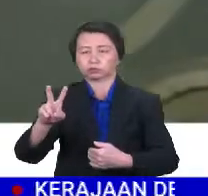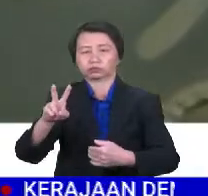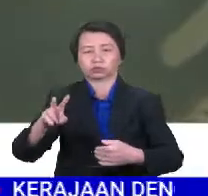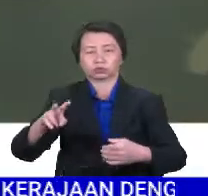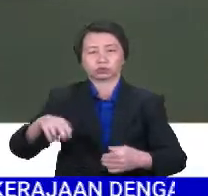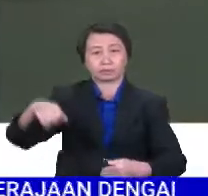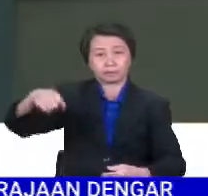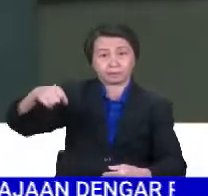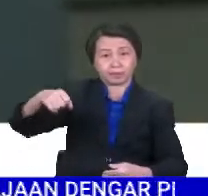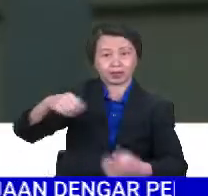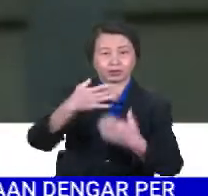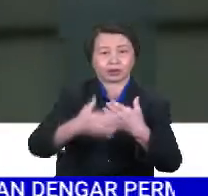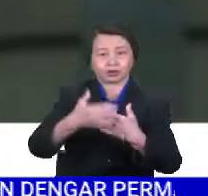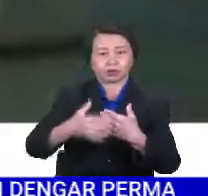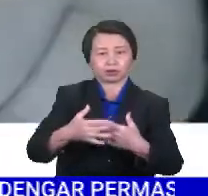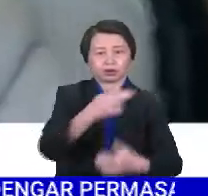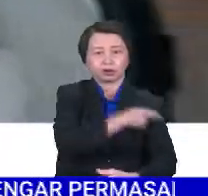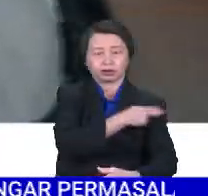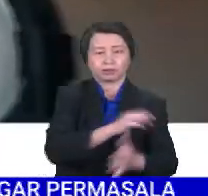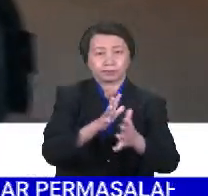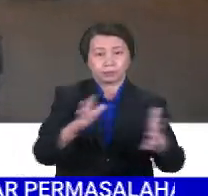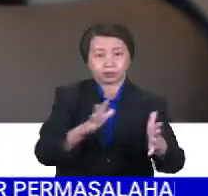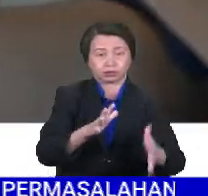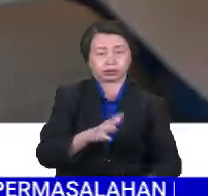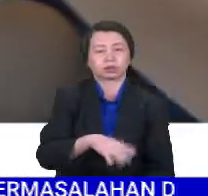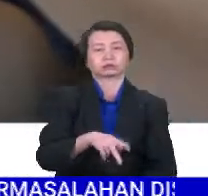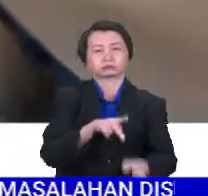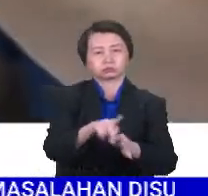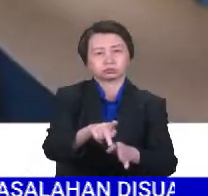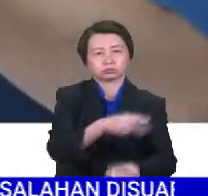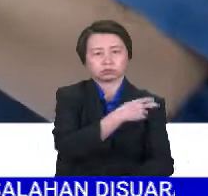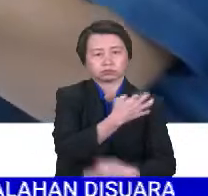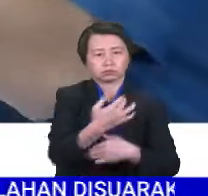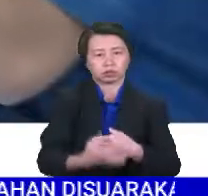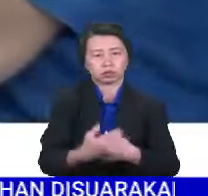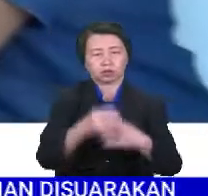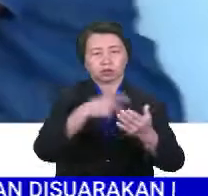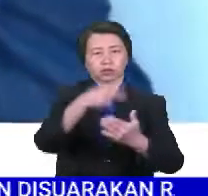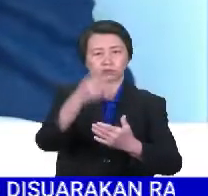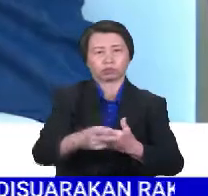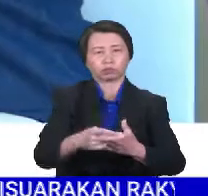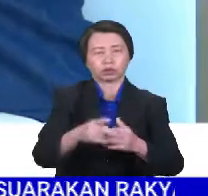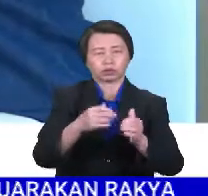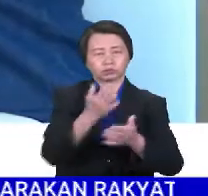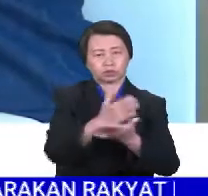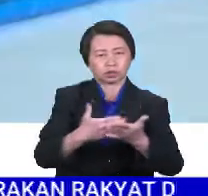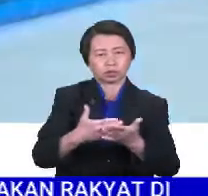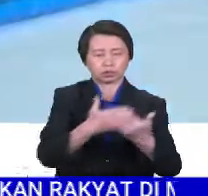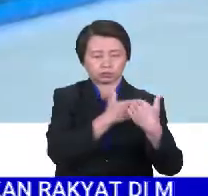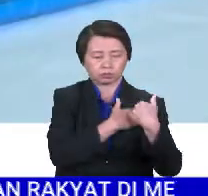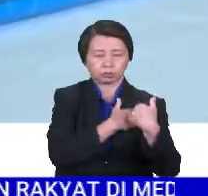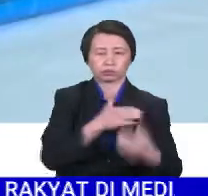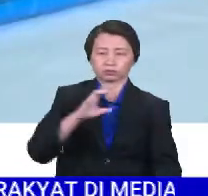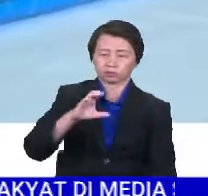Menurut Pengerus Besar Hospital Pakar KPJ Perlis, Rosli Hamid, program secara berkala berkenaan sebahagian tanggungjawab sosial